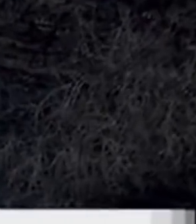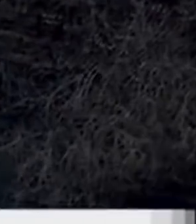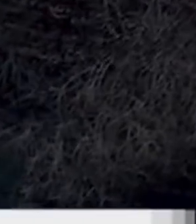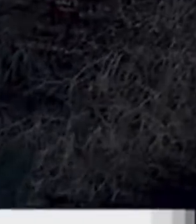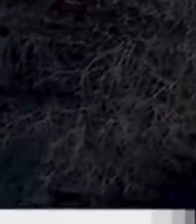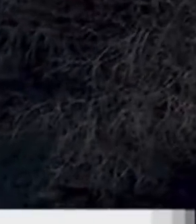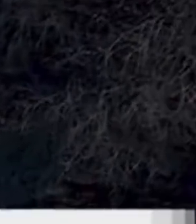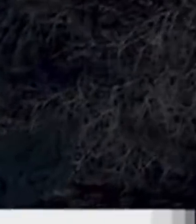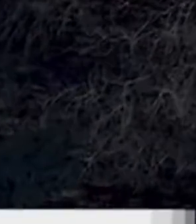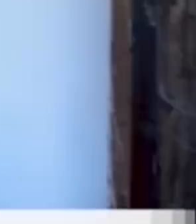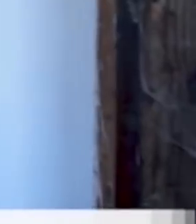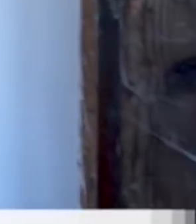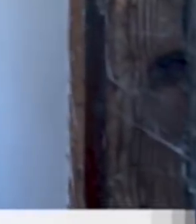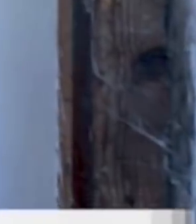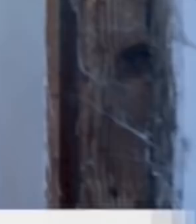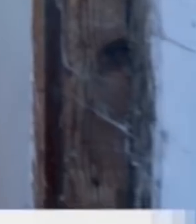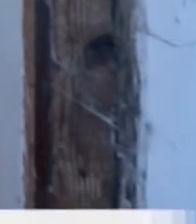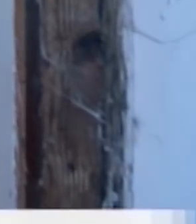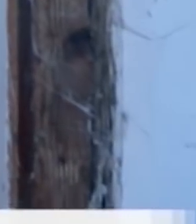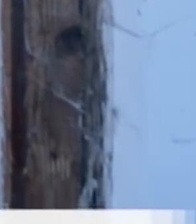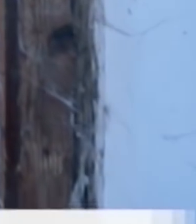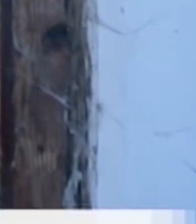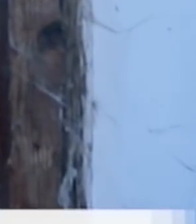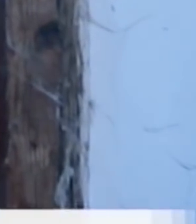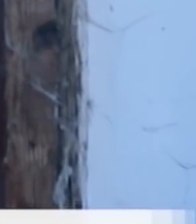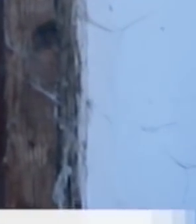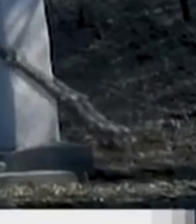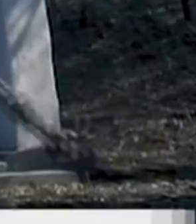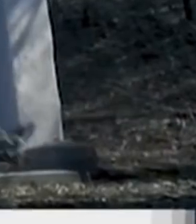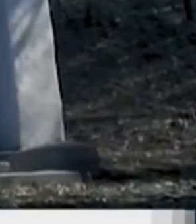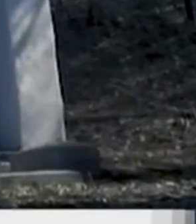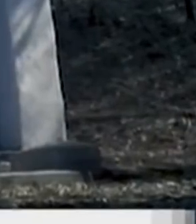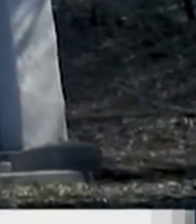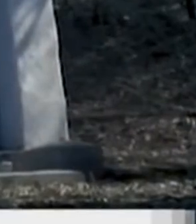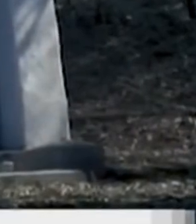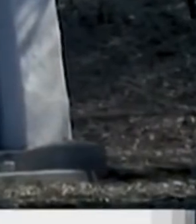Прокуратурата се сезира след самопризнание на осъден убиец в предаването «Ничия земя».